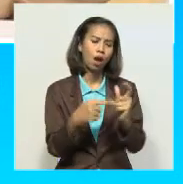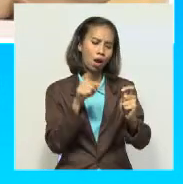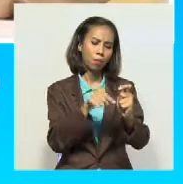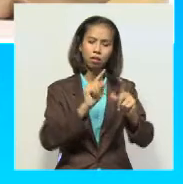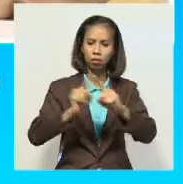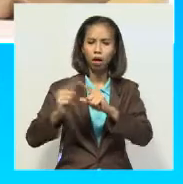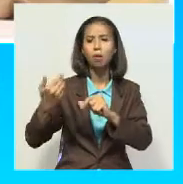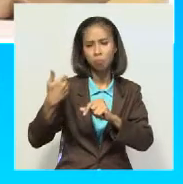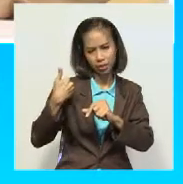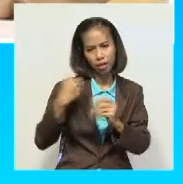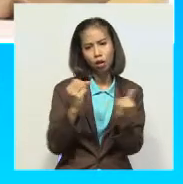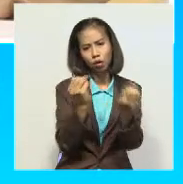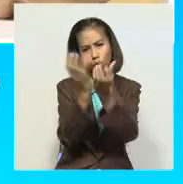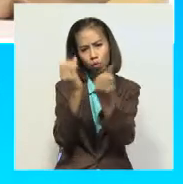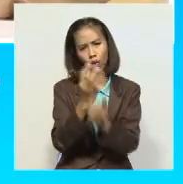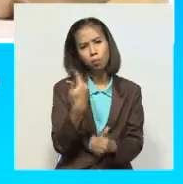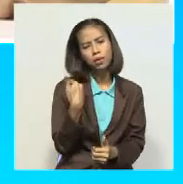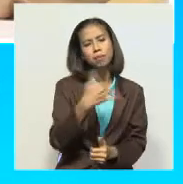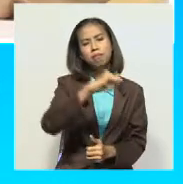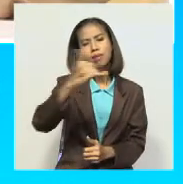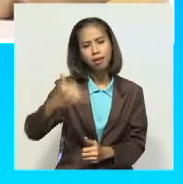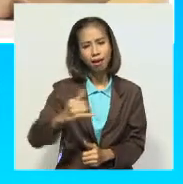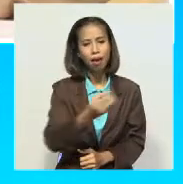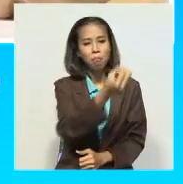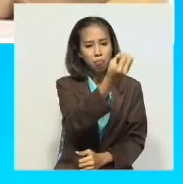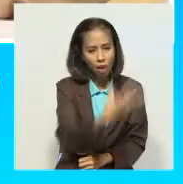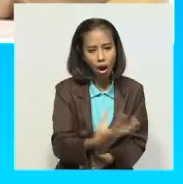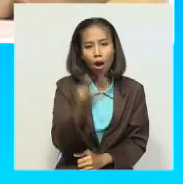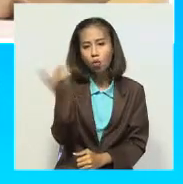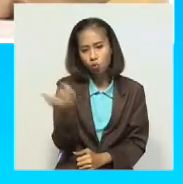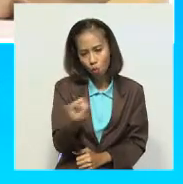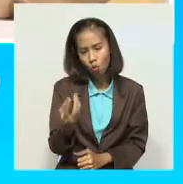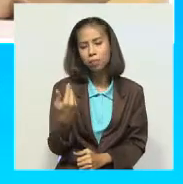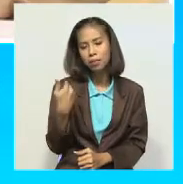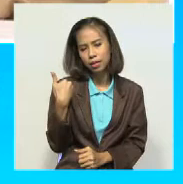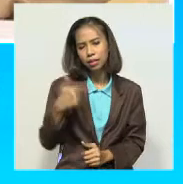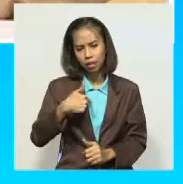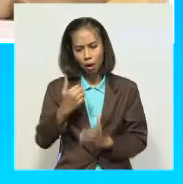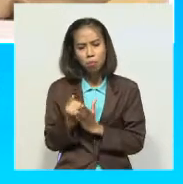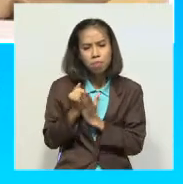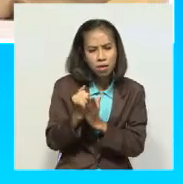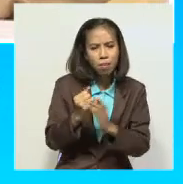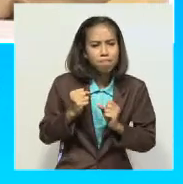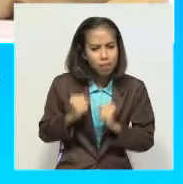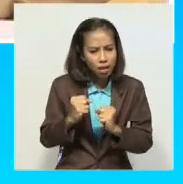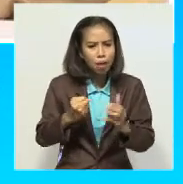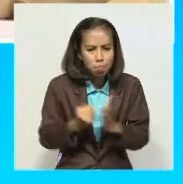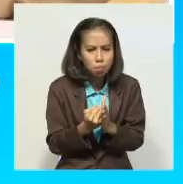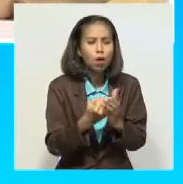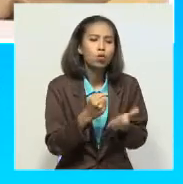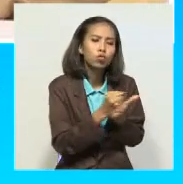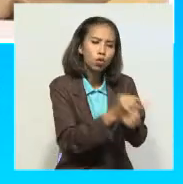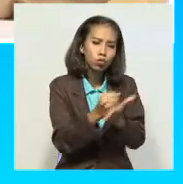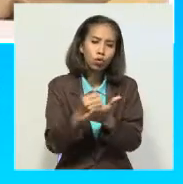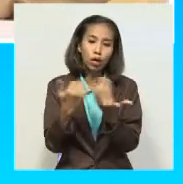มีพื้นที่ได้รับผลกระทบมากบ้างน้อยบ้างตามความรุ่มต่ำของพื้นที่เราก็จะพยายามเยียวยาให้ดีที่สุดขอให้เราได้ผ่านสถานการณ์ต